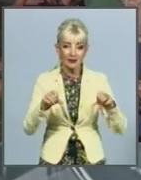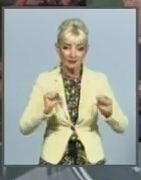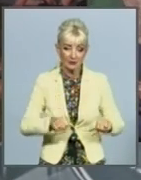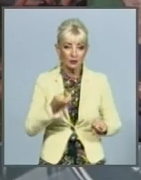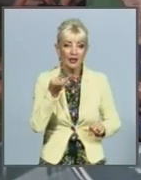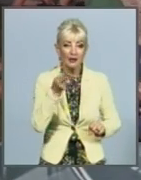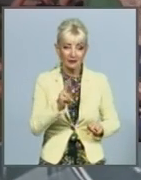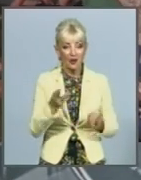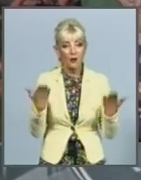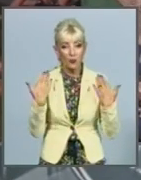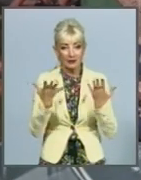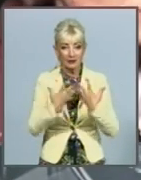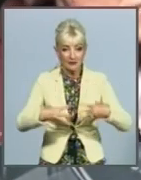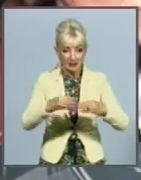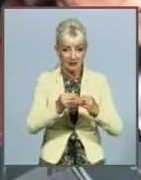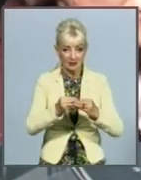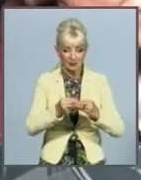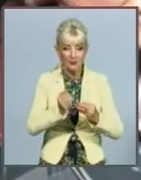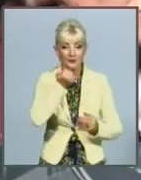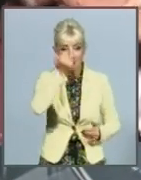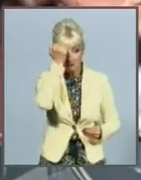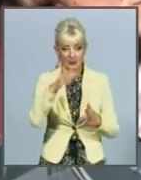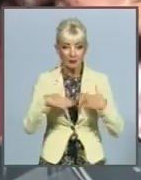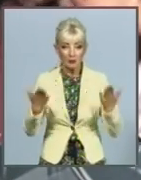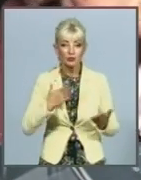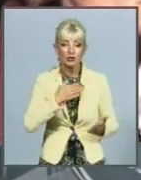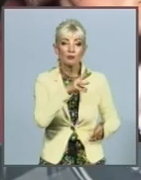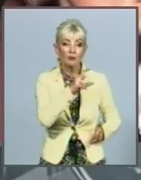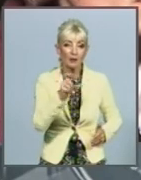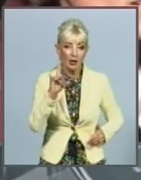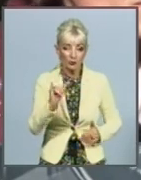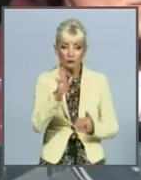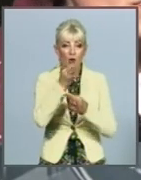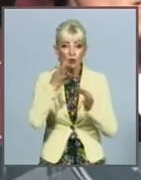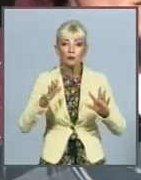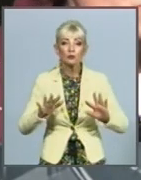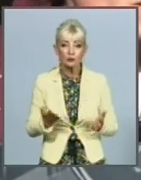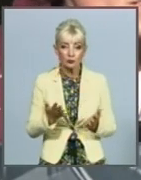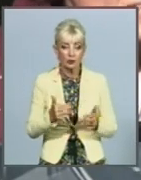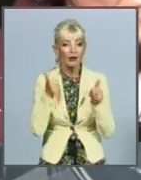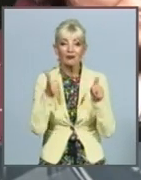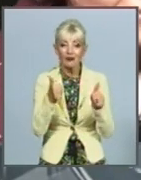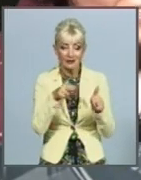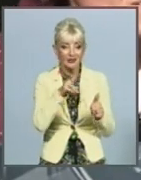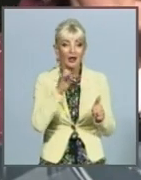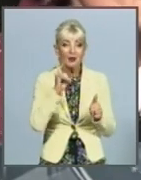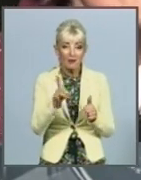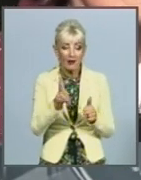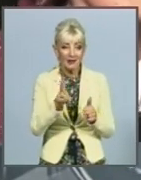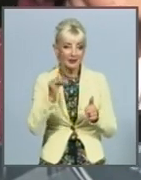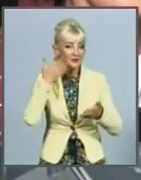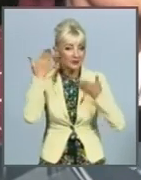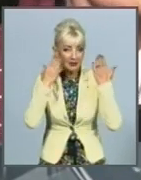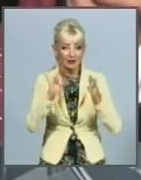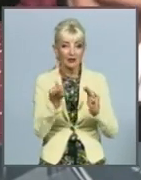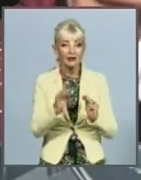для дозвілля всієї родини. Спасибо большое нашому меру. В любом случае классно, парк сделали и весело, и для